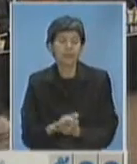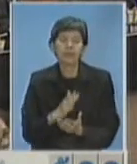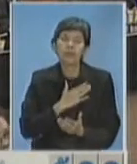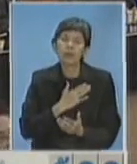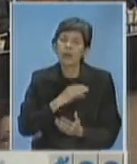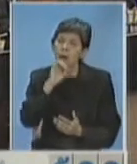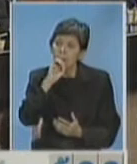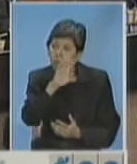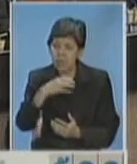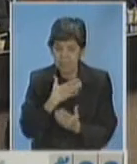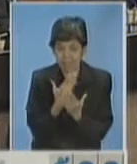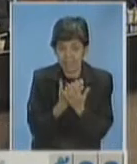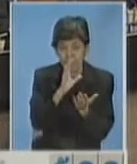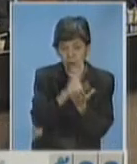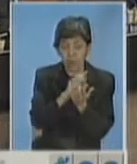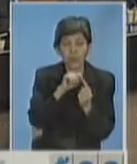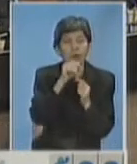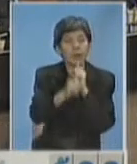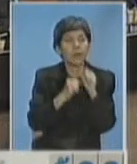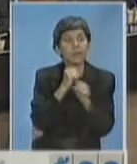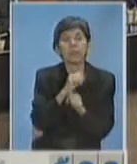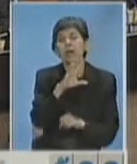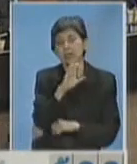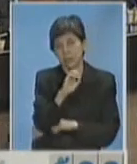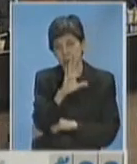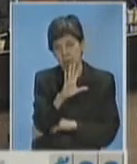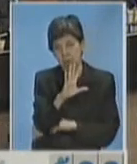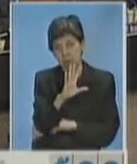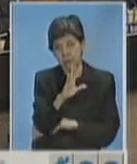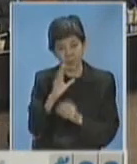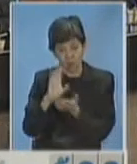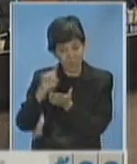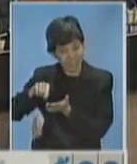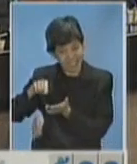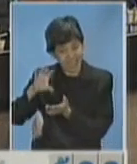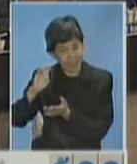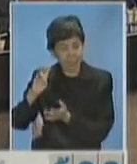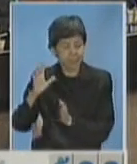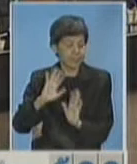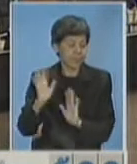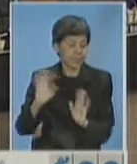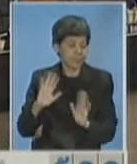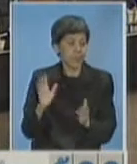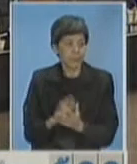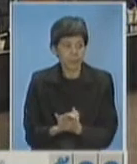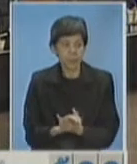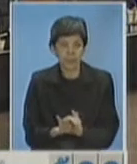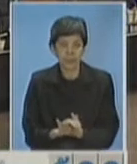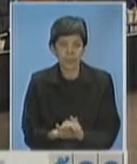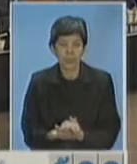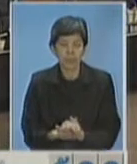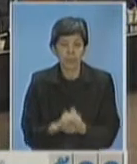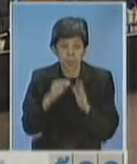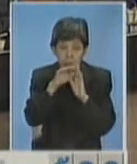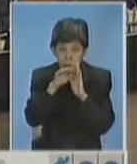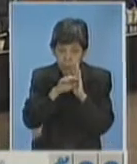ชุมนะครับเนื่องจากว่าเป็นงบประมาณของปี55นะครับไม่ได้เปี่ยวกับงบประมาณในปี57แล้วรายละเอียดนั้นนะครับ